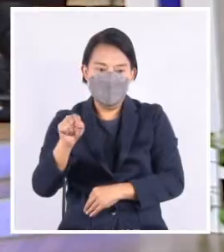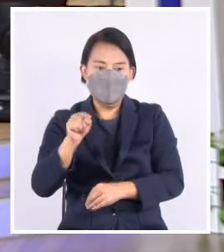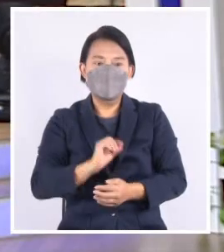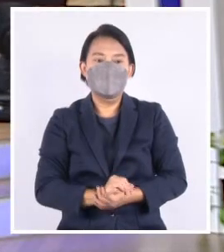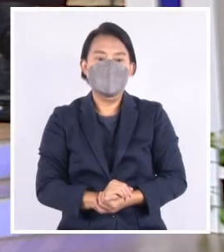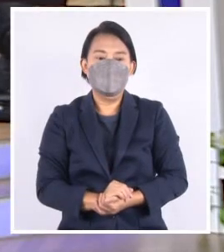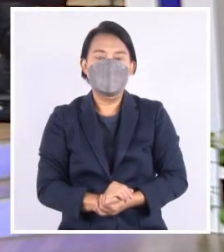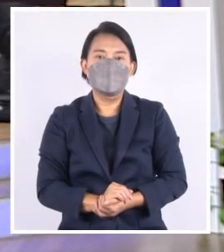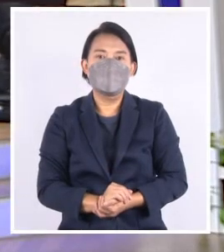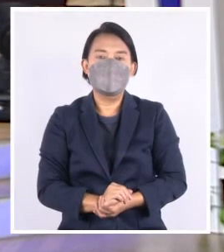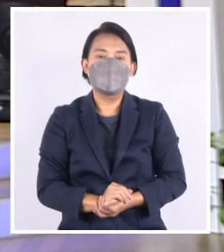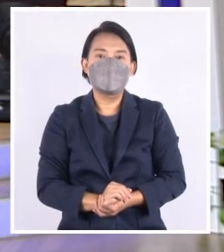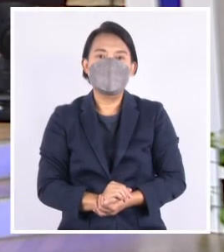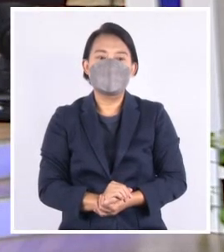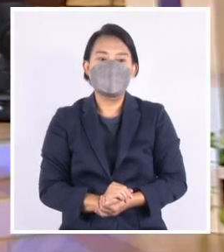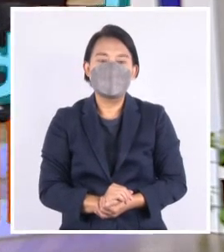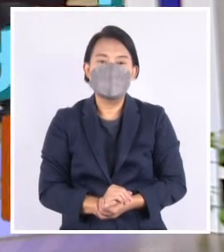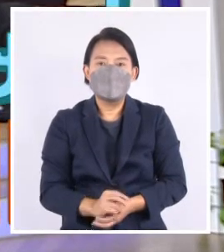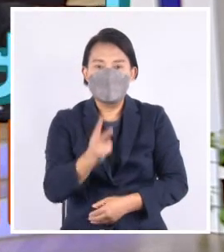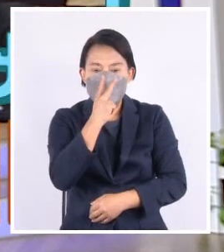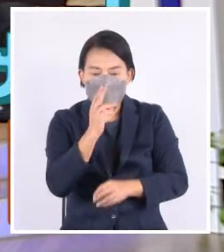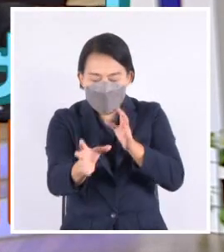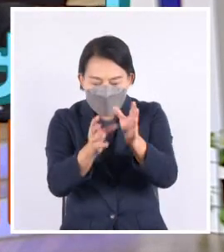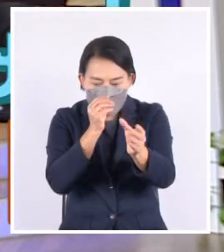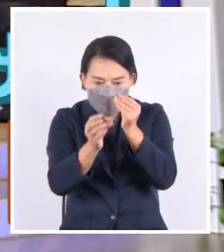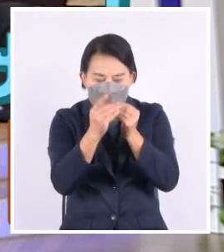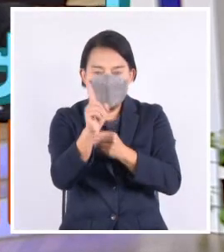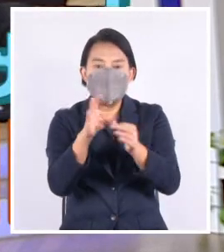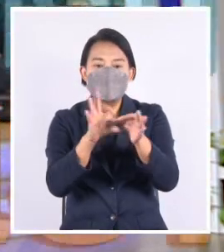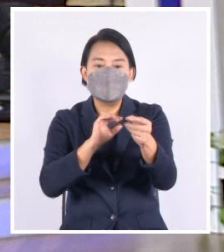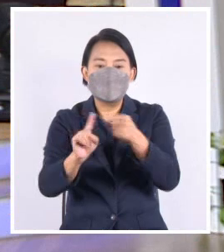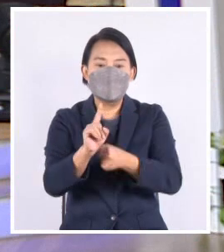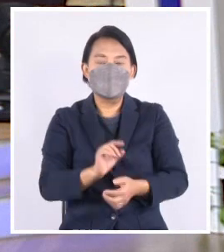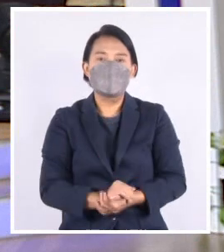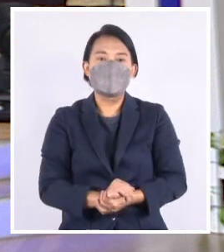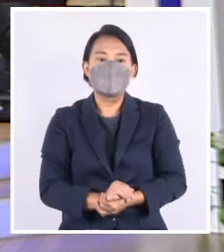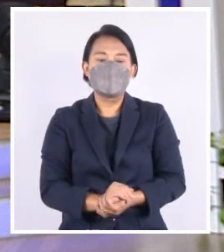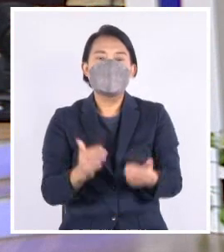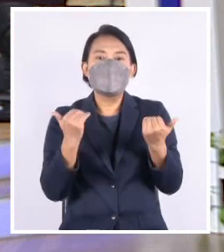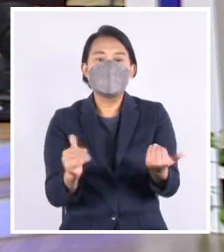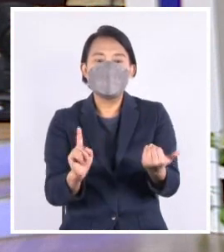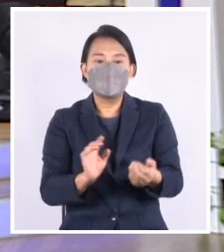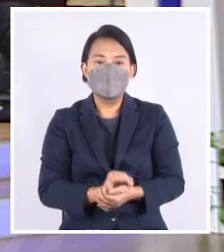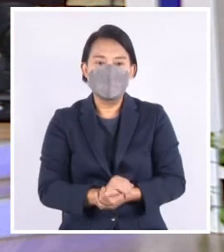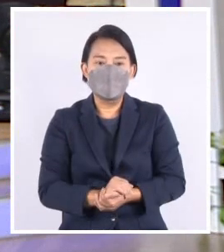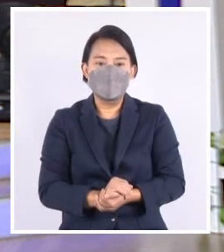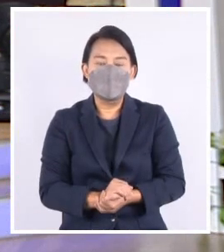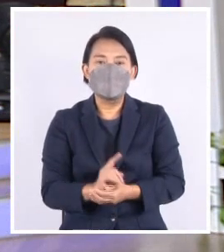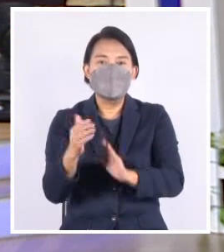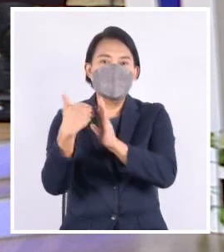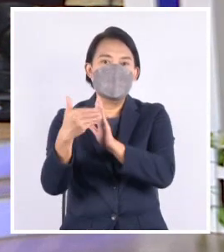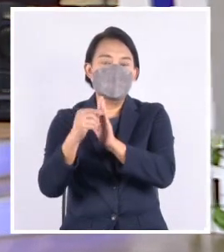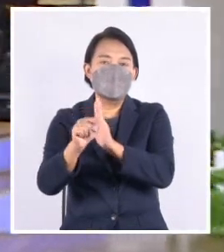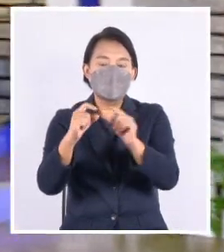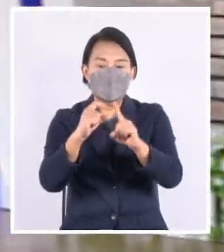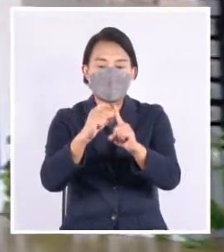่ค่ะคุณผู้ชมค่ะได้เวลาเรียนรู้ภาษาถิ่นบ้านเรานะคะวันนี้เป็นคิวของภาษาอีสานนำเสนอโดย